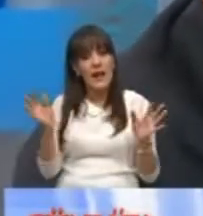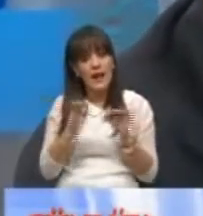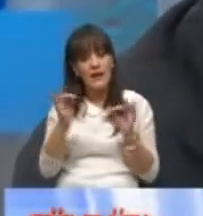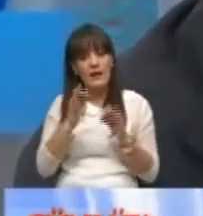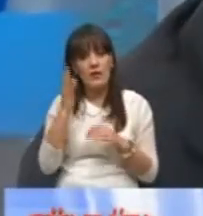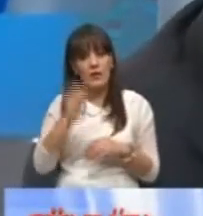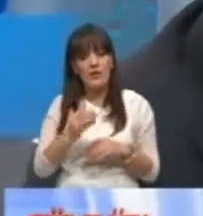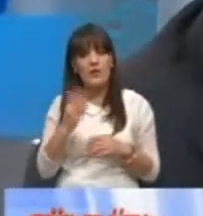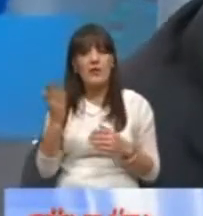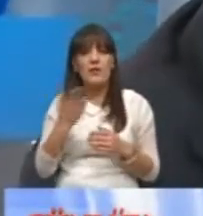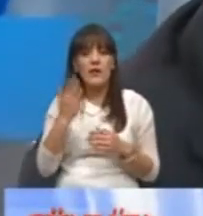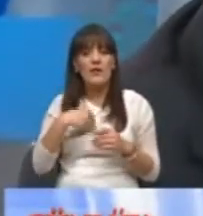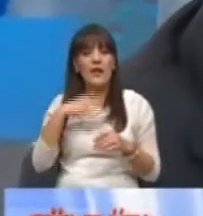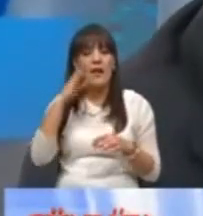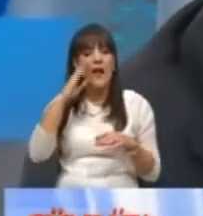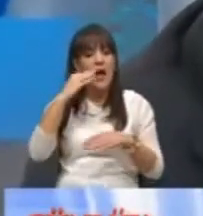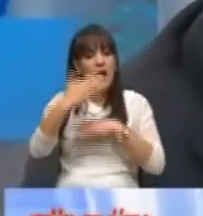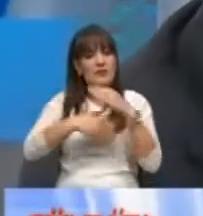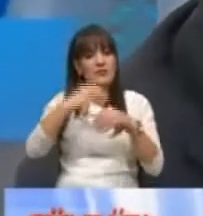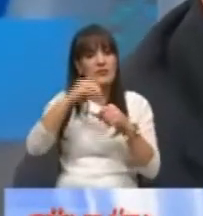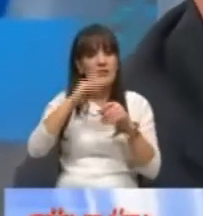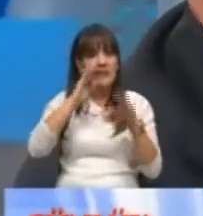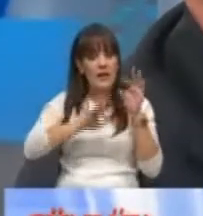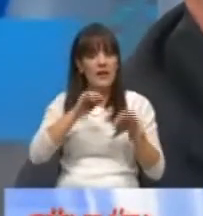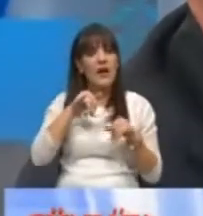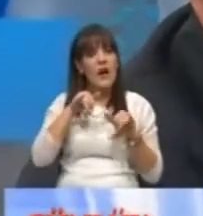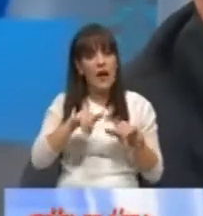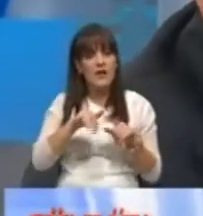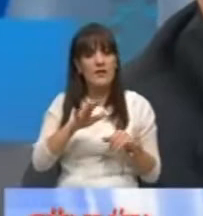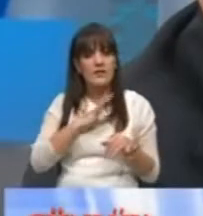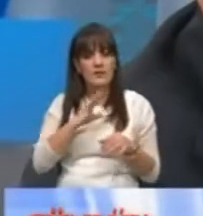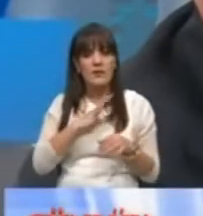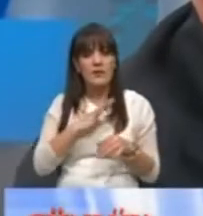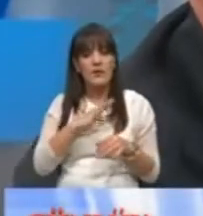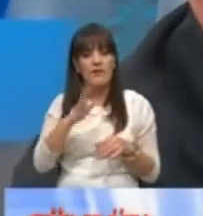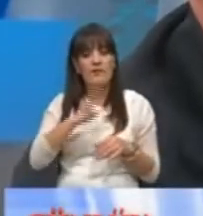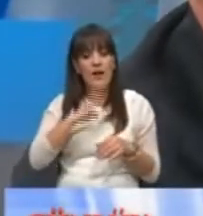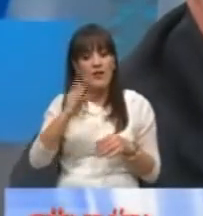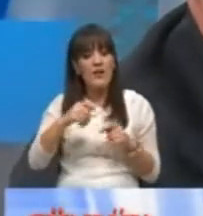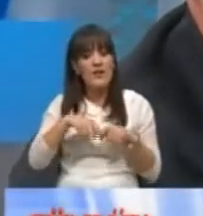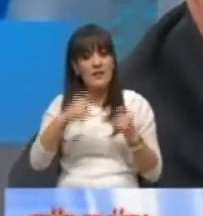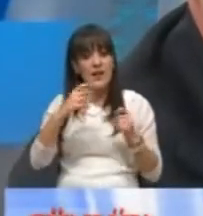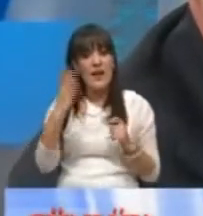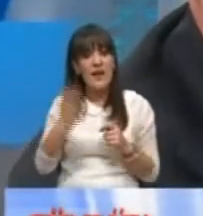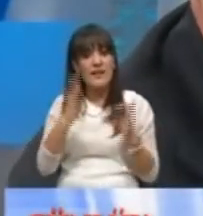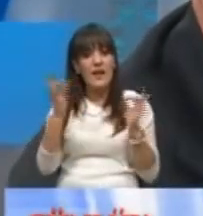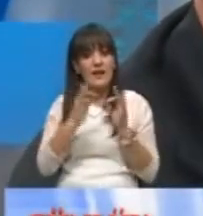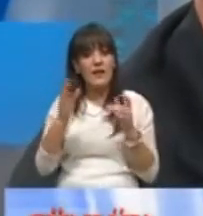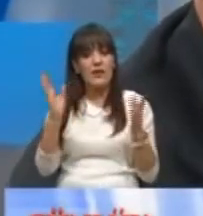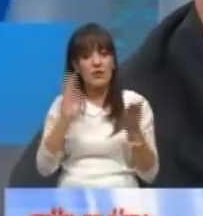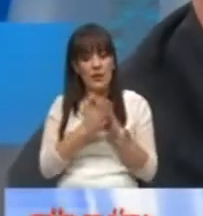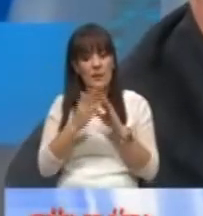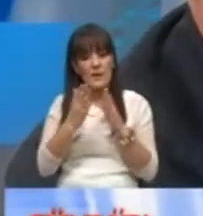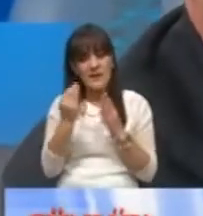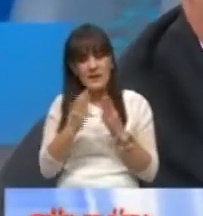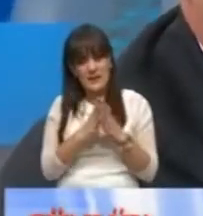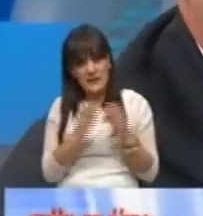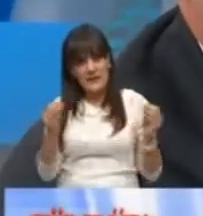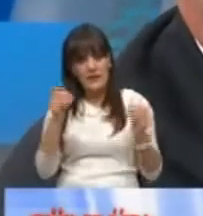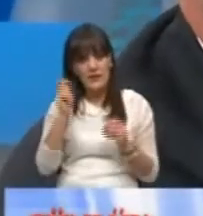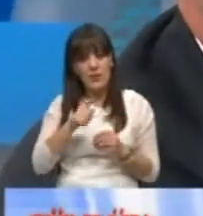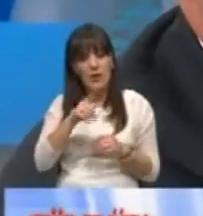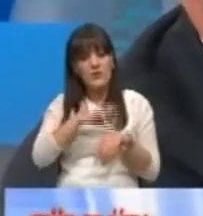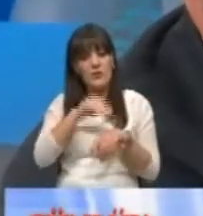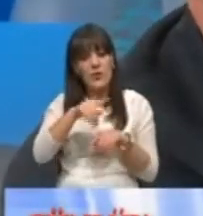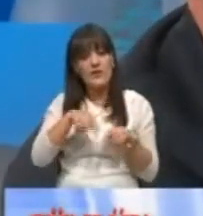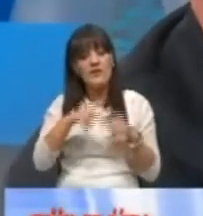dönemde ya da konservatif tedavide de aynı şey geçerli. Var olan kırığını en erken dönemde iyileştirerek hastanın